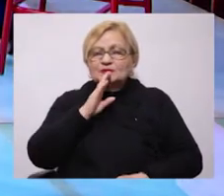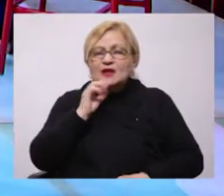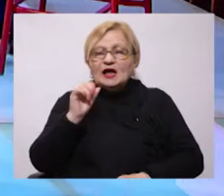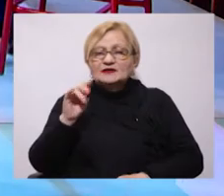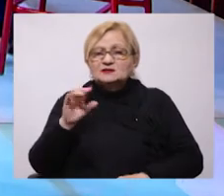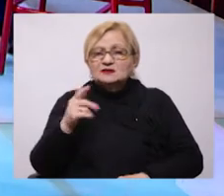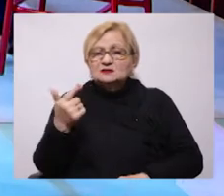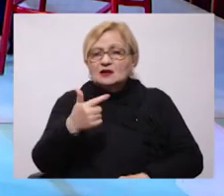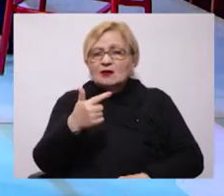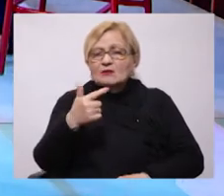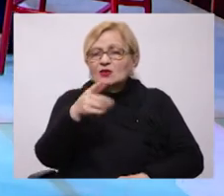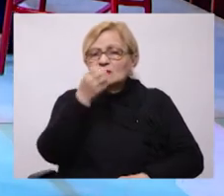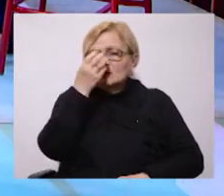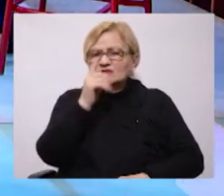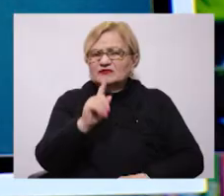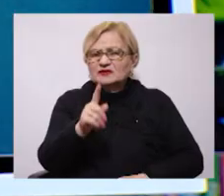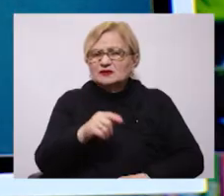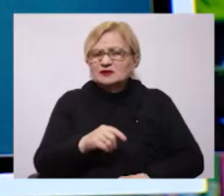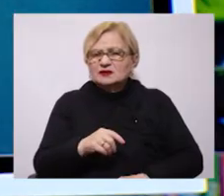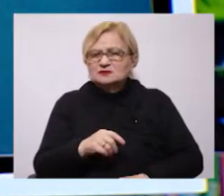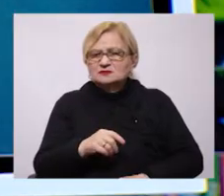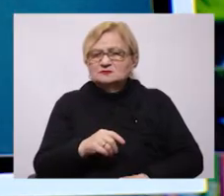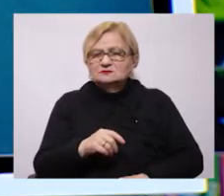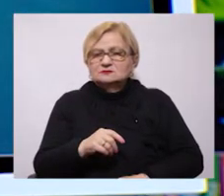მეორე ნახაზე რა მცენარეა?